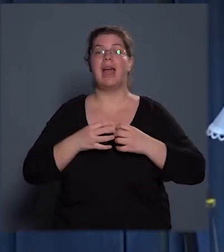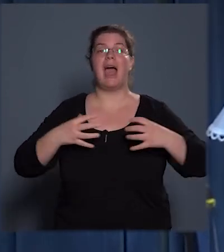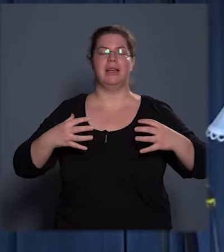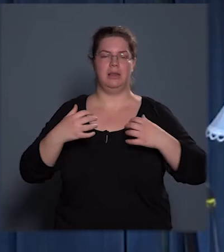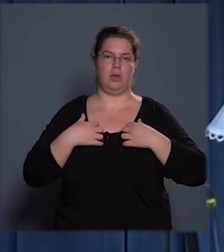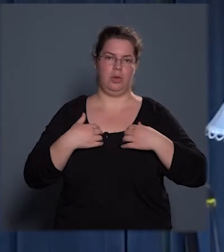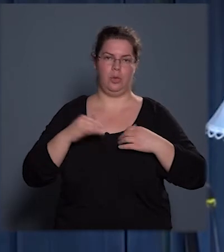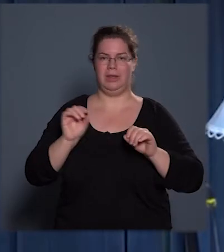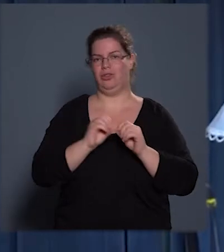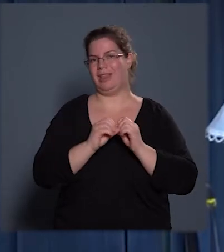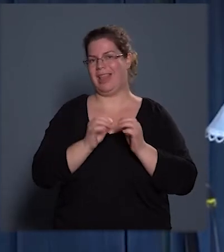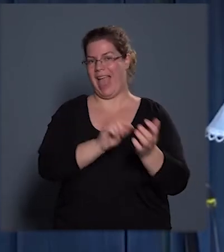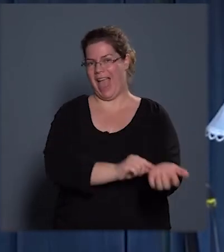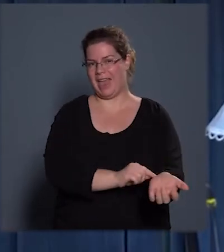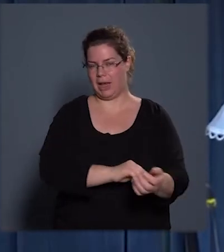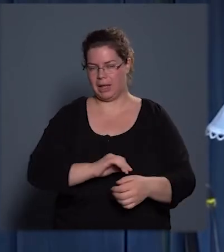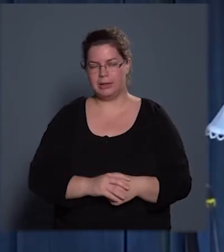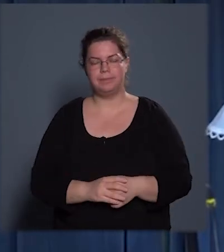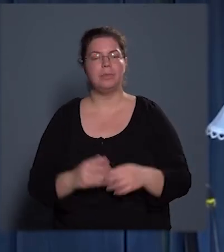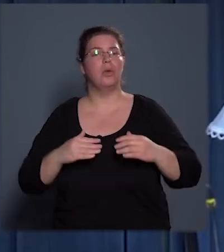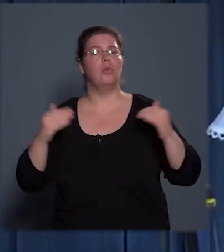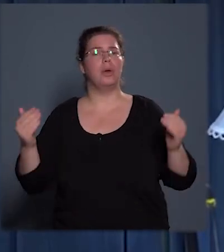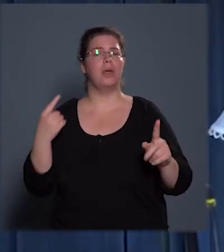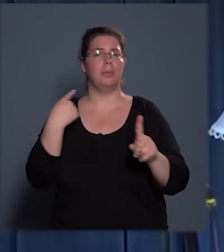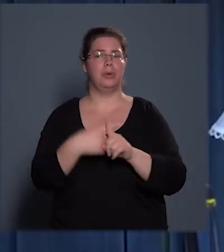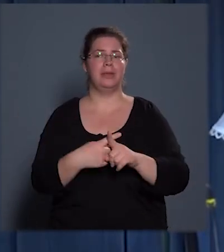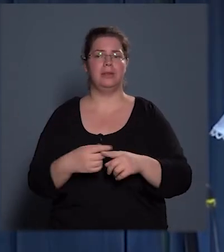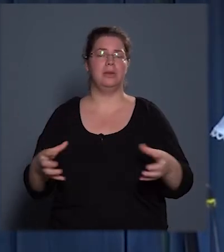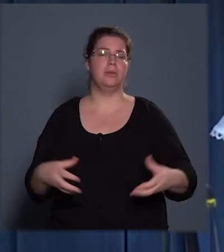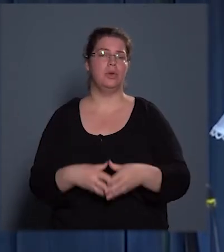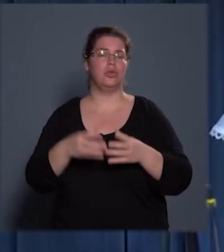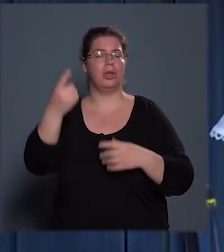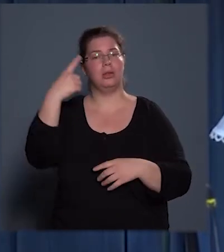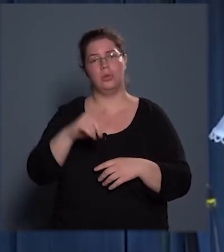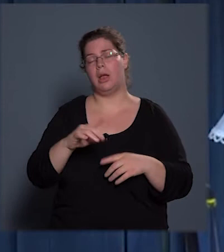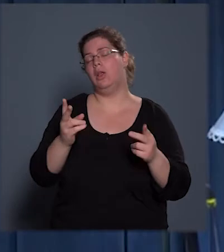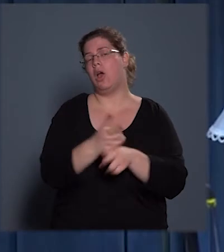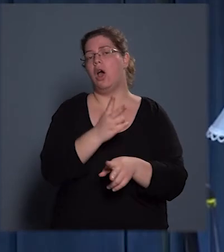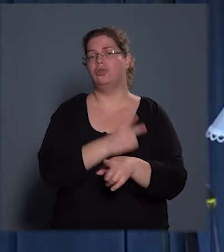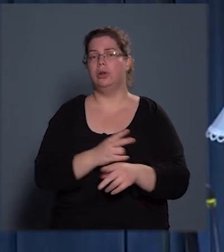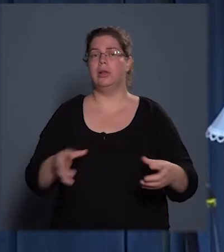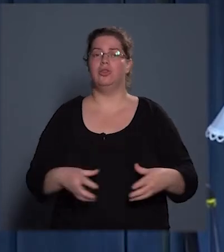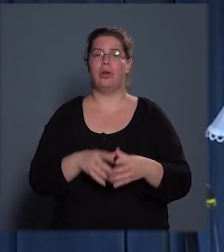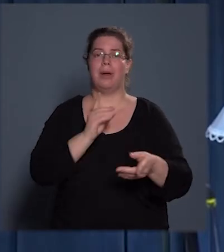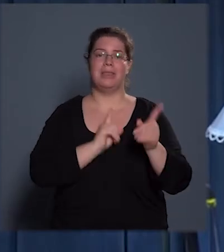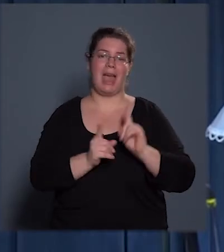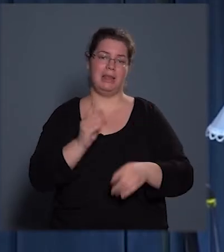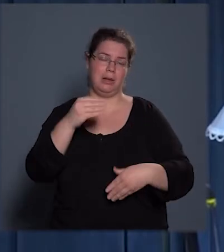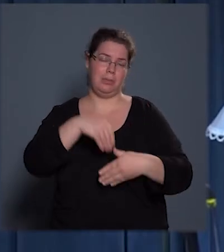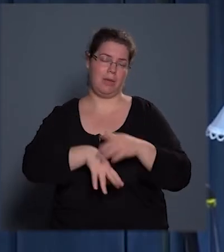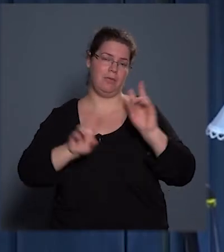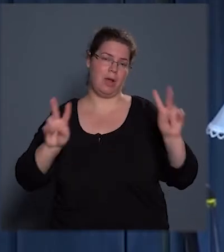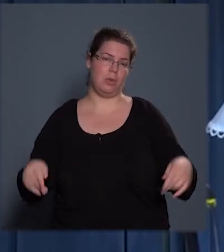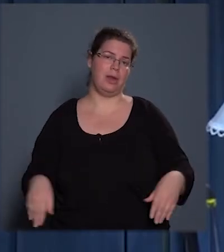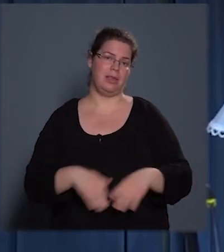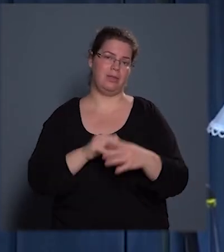az ereket. Fokozza a pozitív közösségi tudatot, hasonlóan a csapatjátékokban való